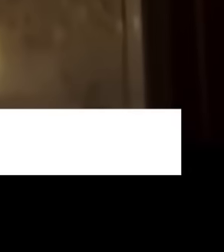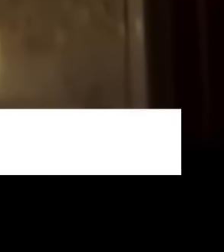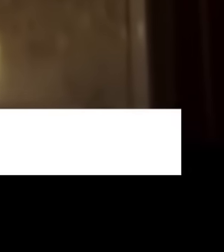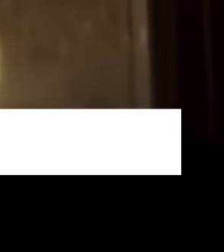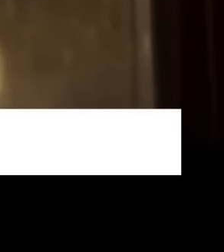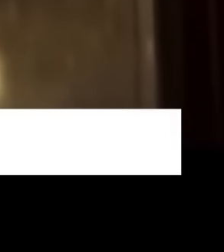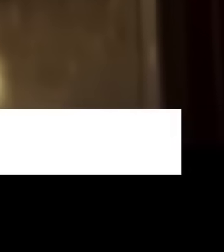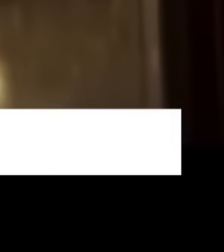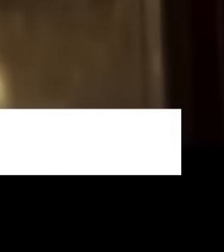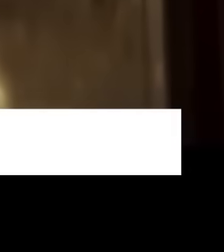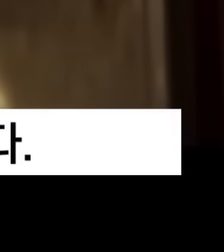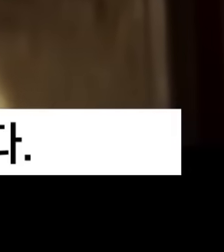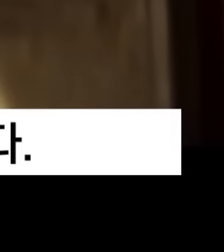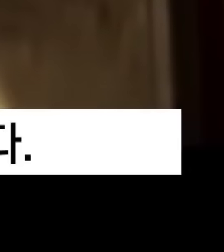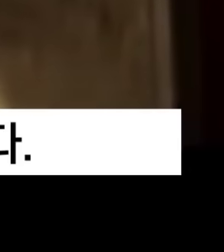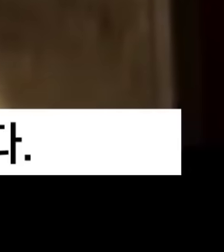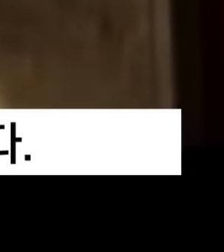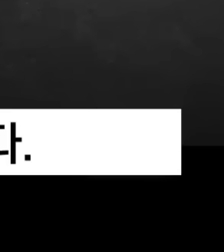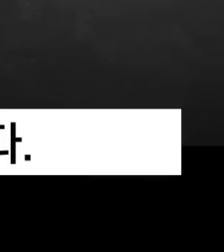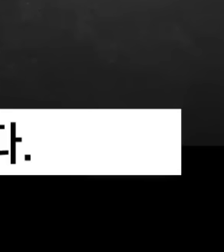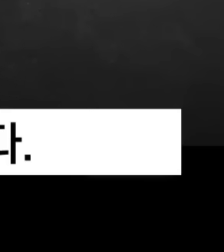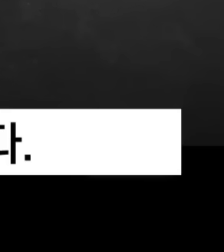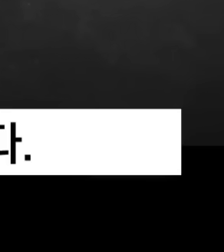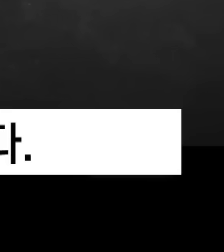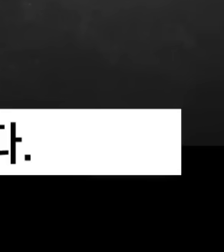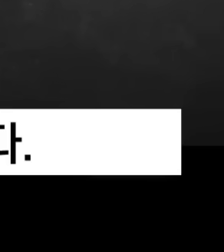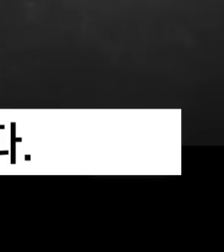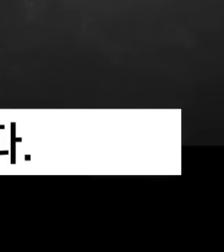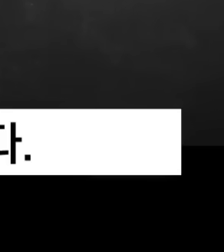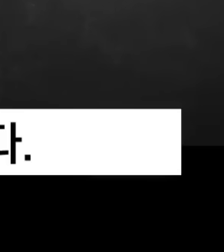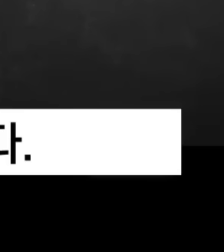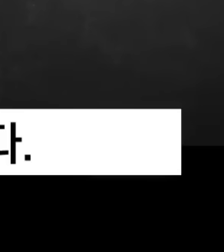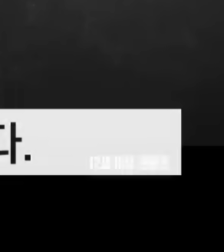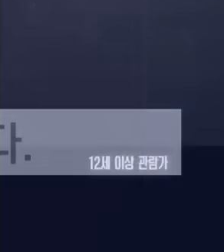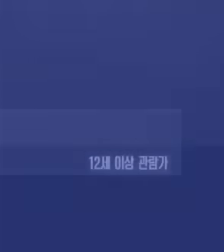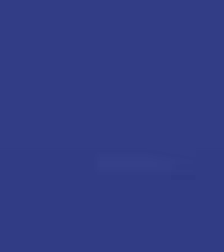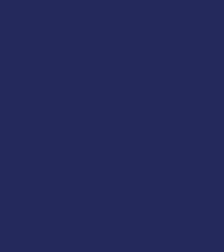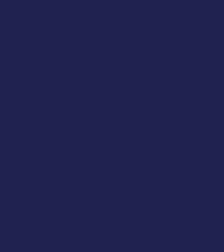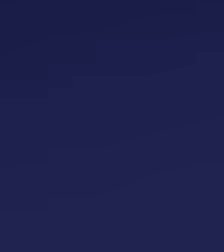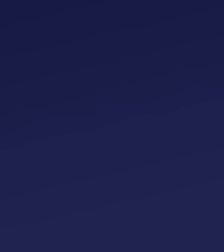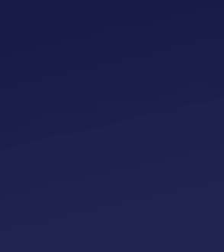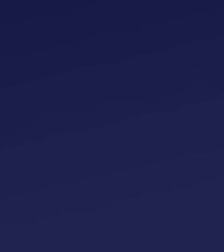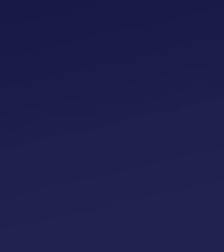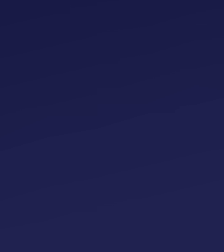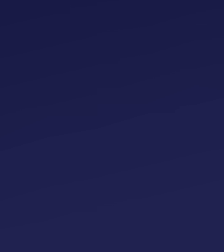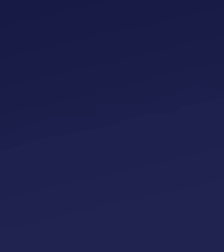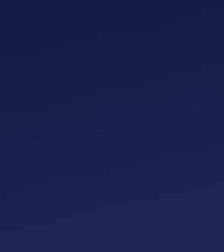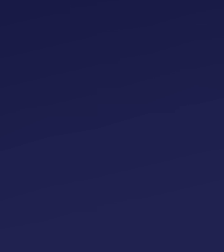모처럼 흥행가도를 달리고 있는 서울의 봄이 분위기를 반전시킬 수 있을지 주목됩니다.